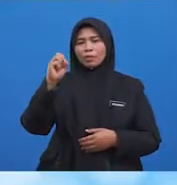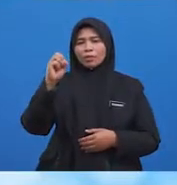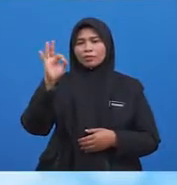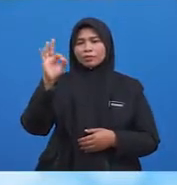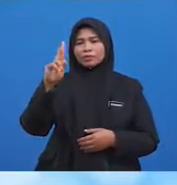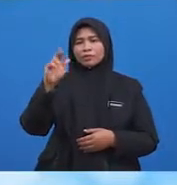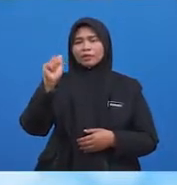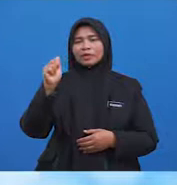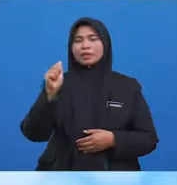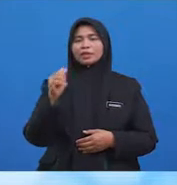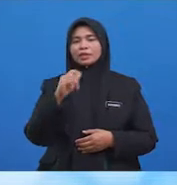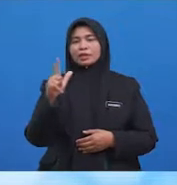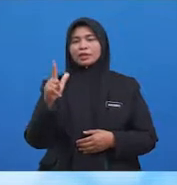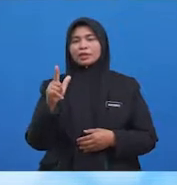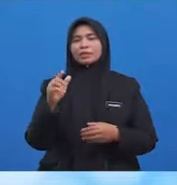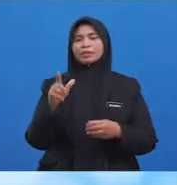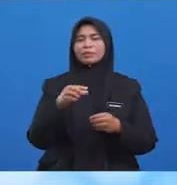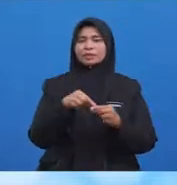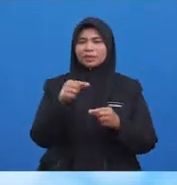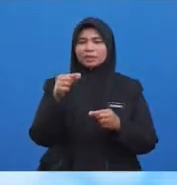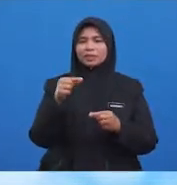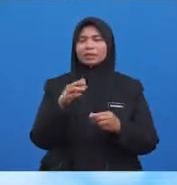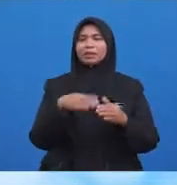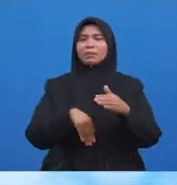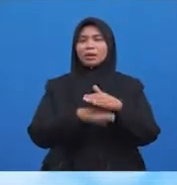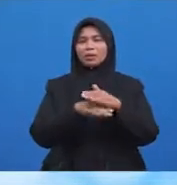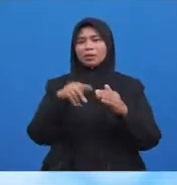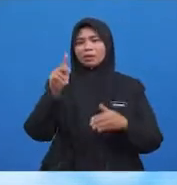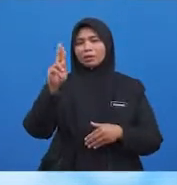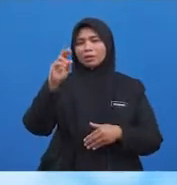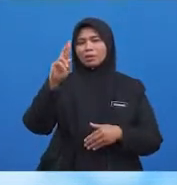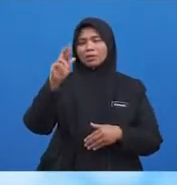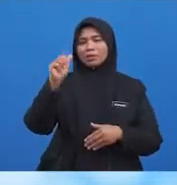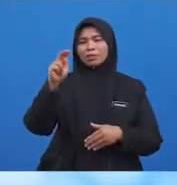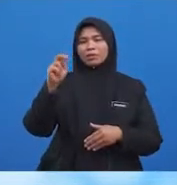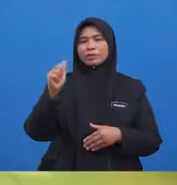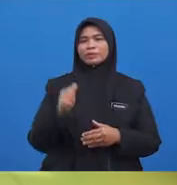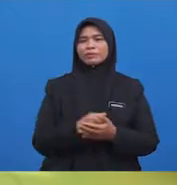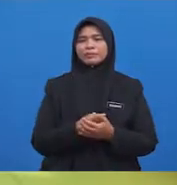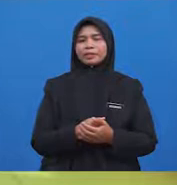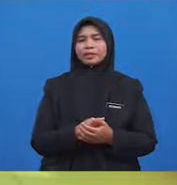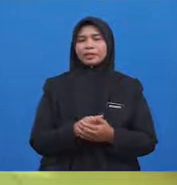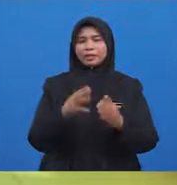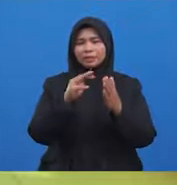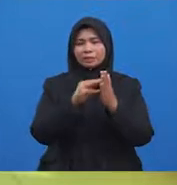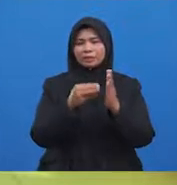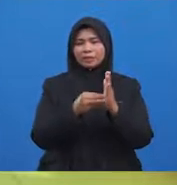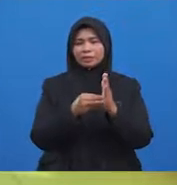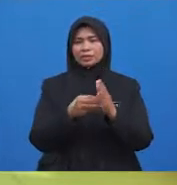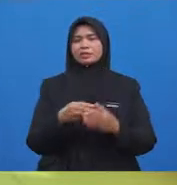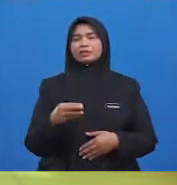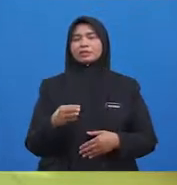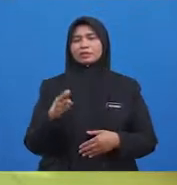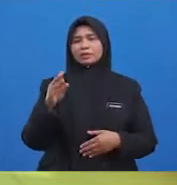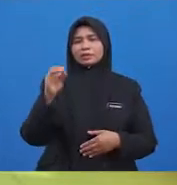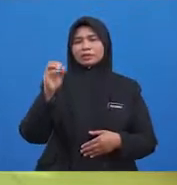lapisan cash di bawah korona cromos Hero bermaksud Vera berwarna